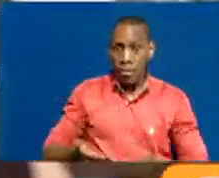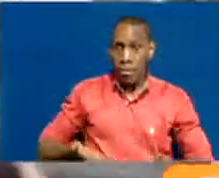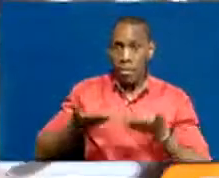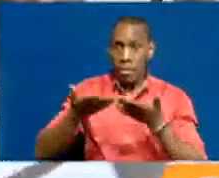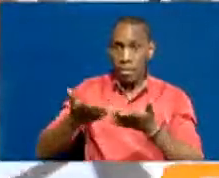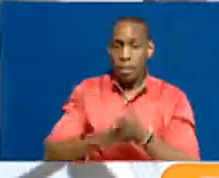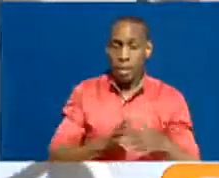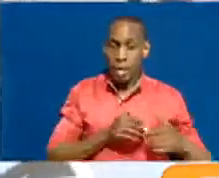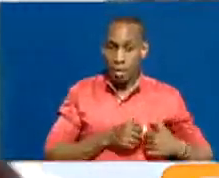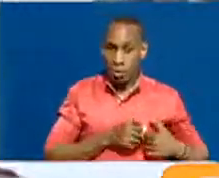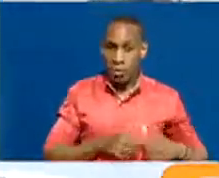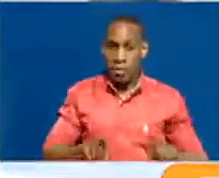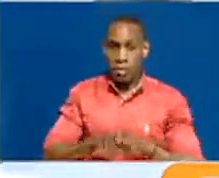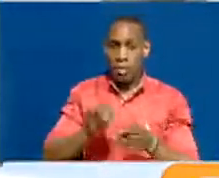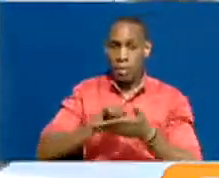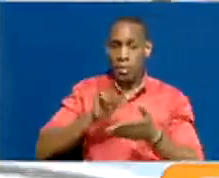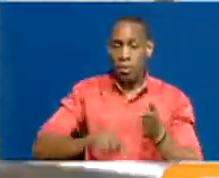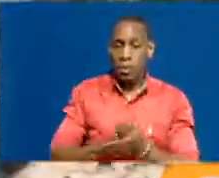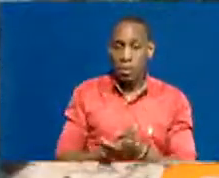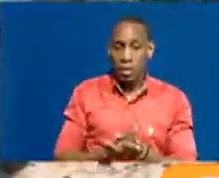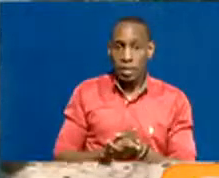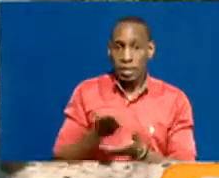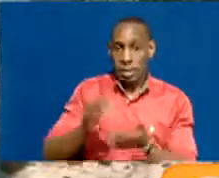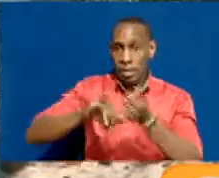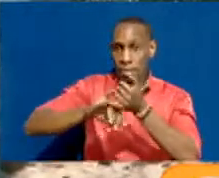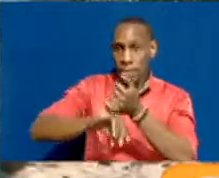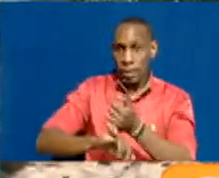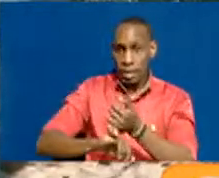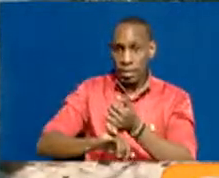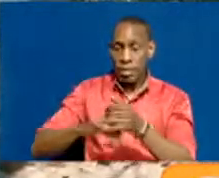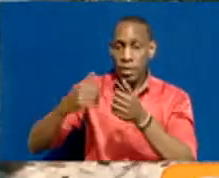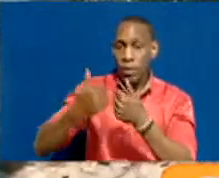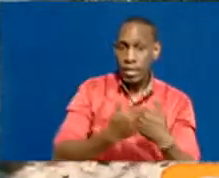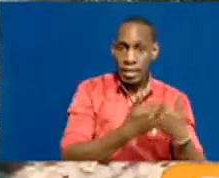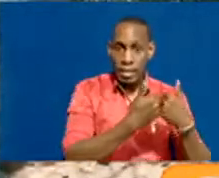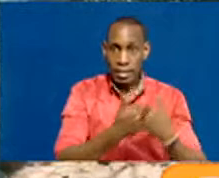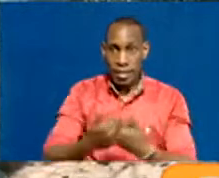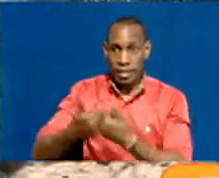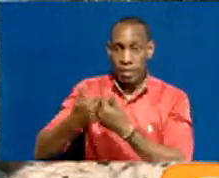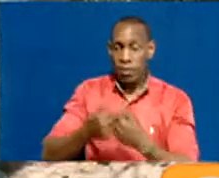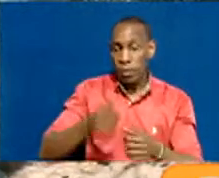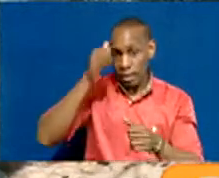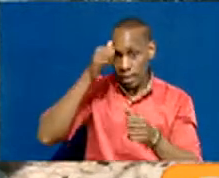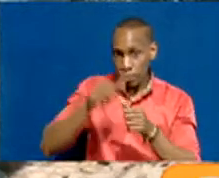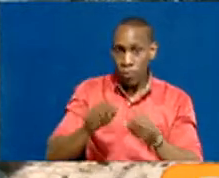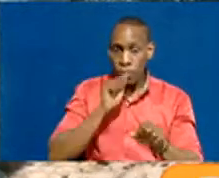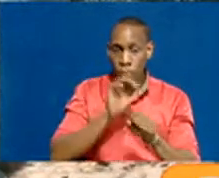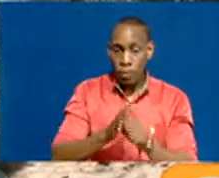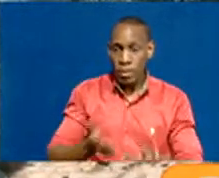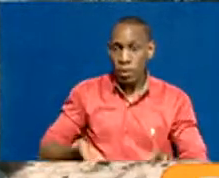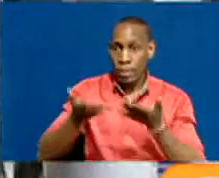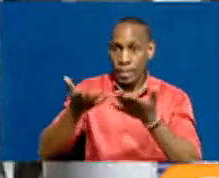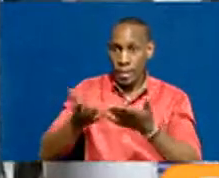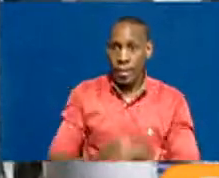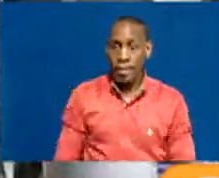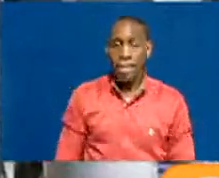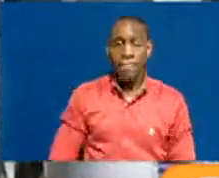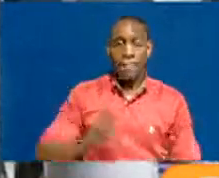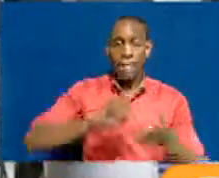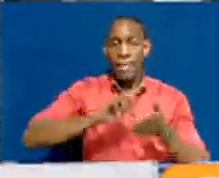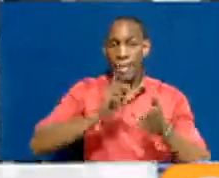wake wa moyo kiasi cha kuwa endapo ndoa yao itakumbwa na msukosuko hujikumbusha ahadi aliyoweka.